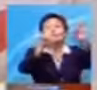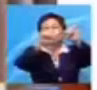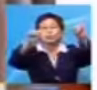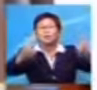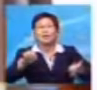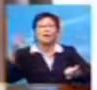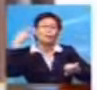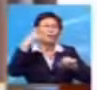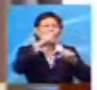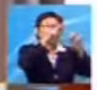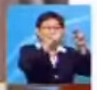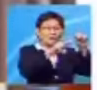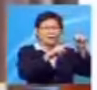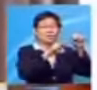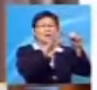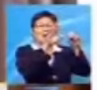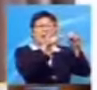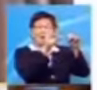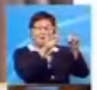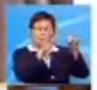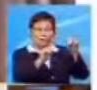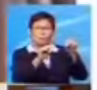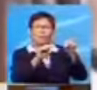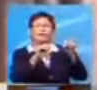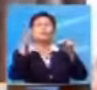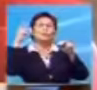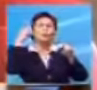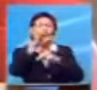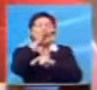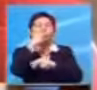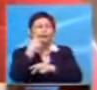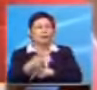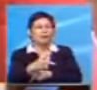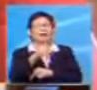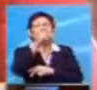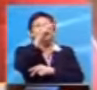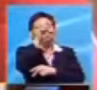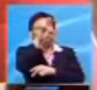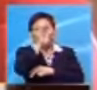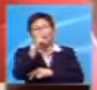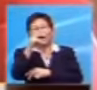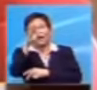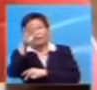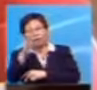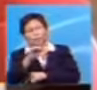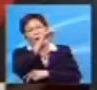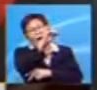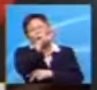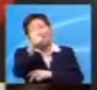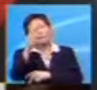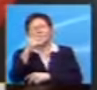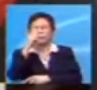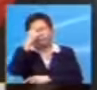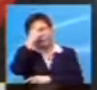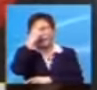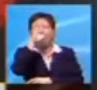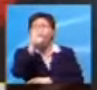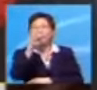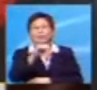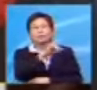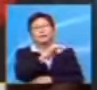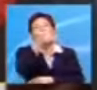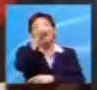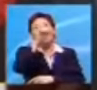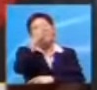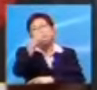iaitu nasional FM radio klasik KL fm trx fm ifm Minal FM dan ASI